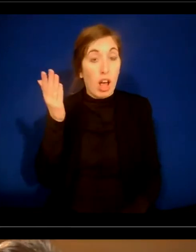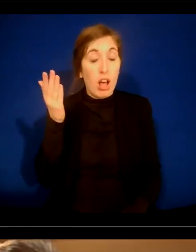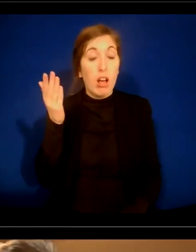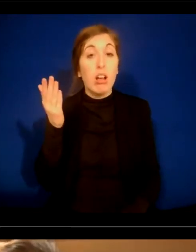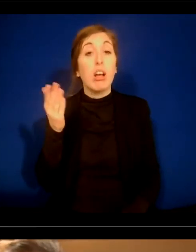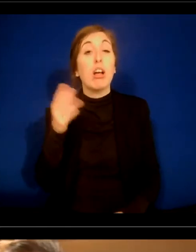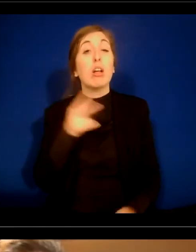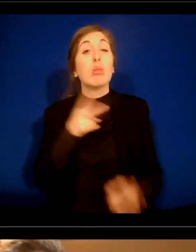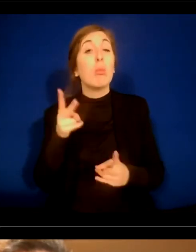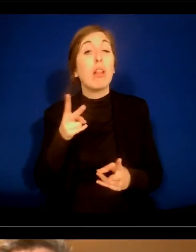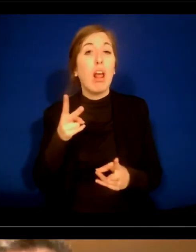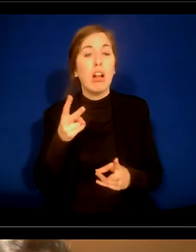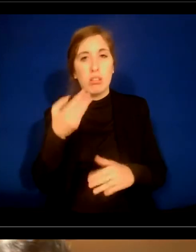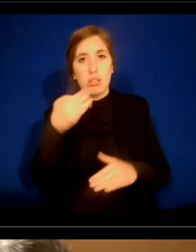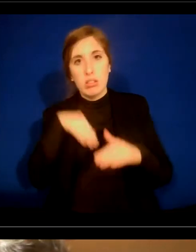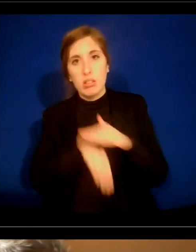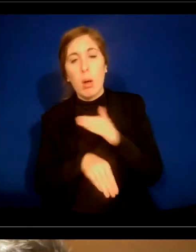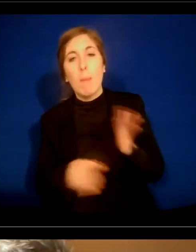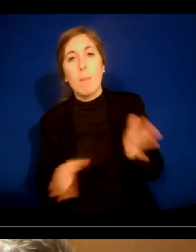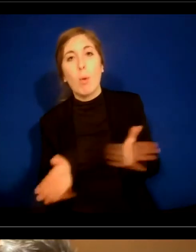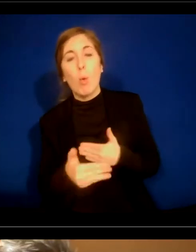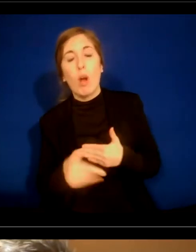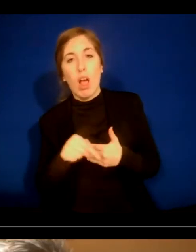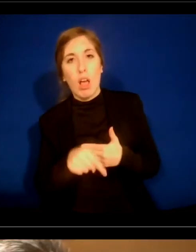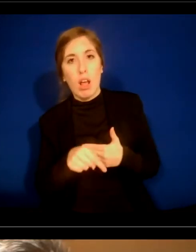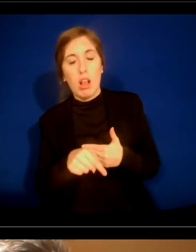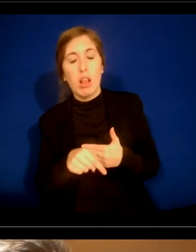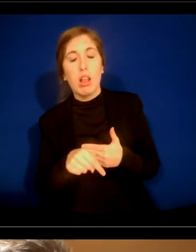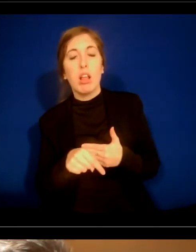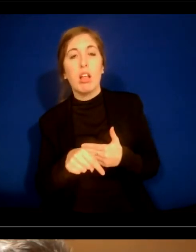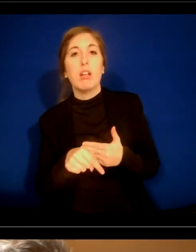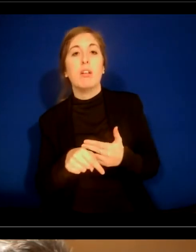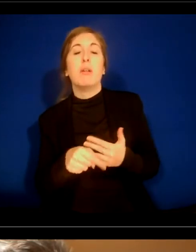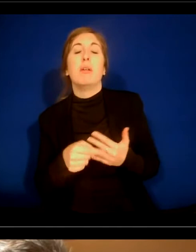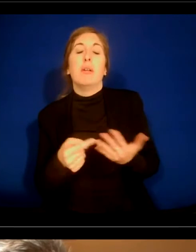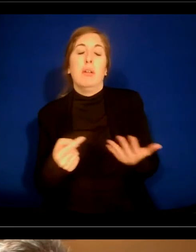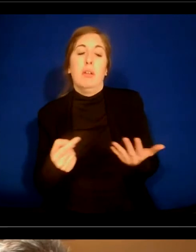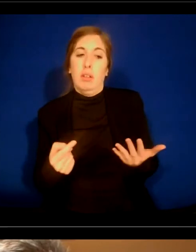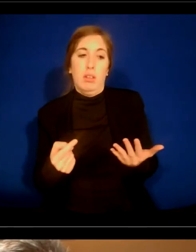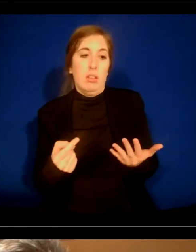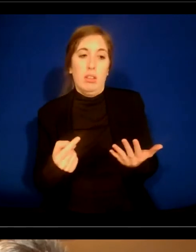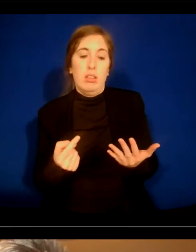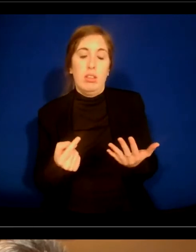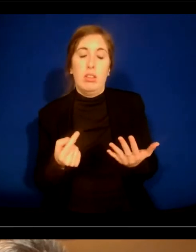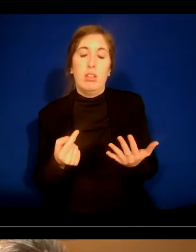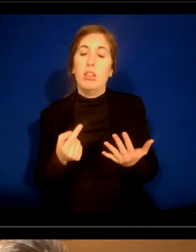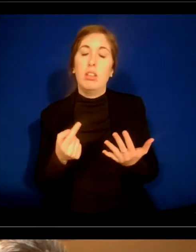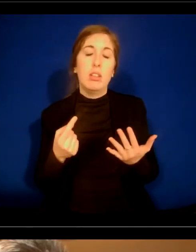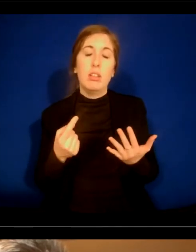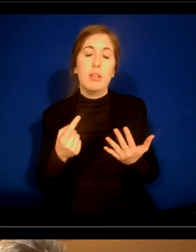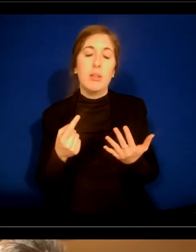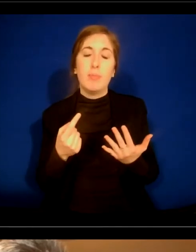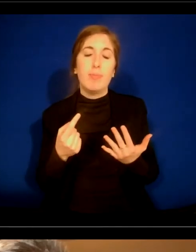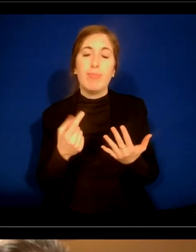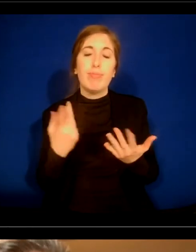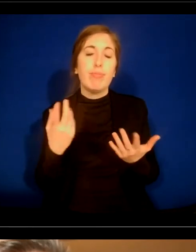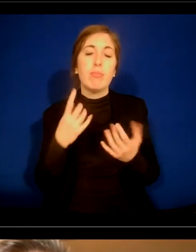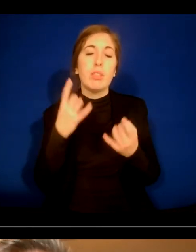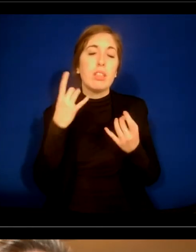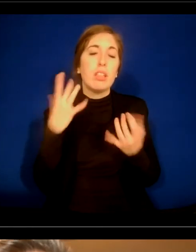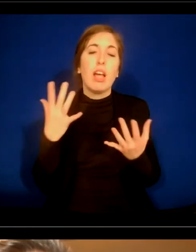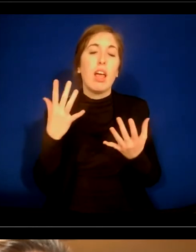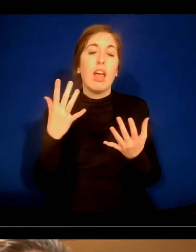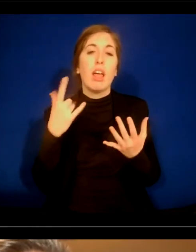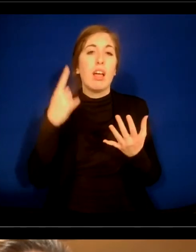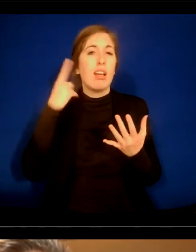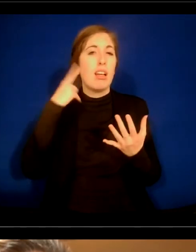bunker e quando ci sono le